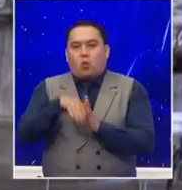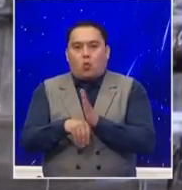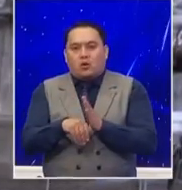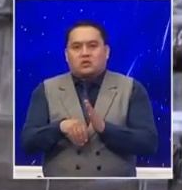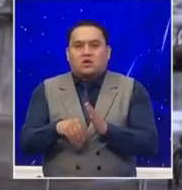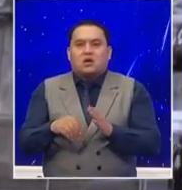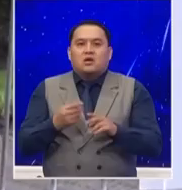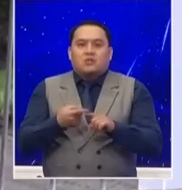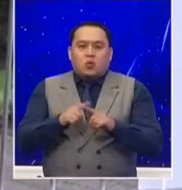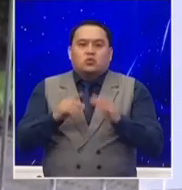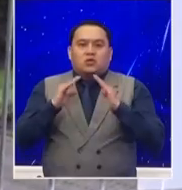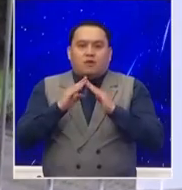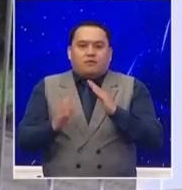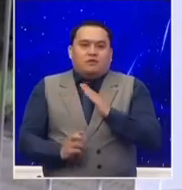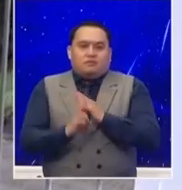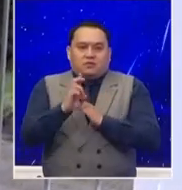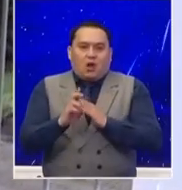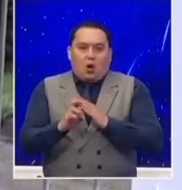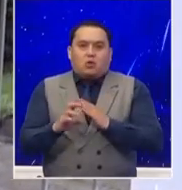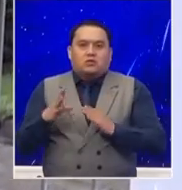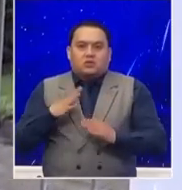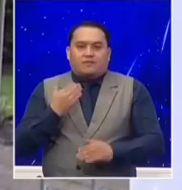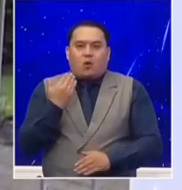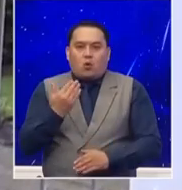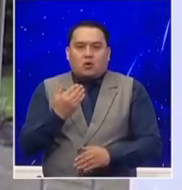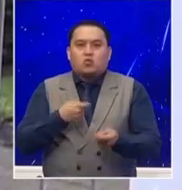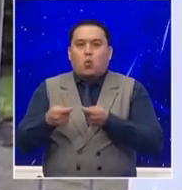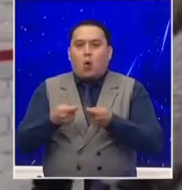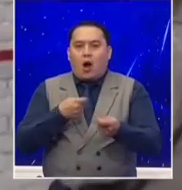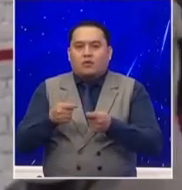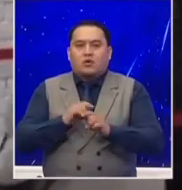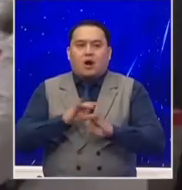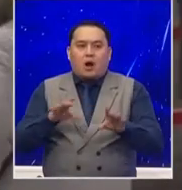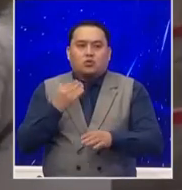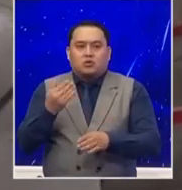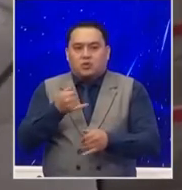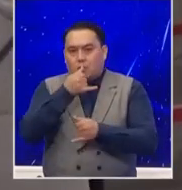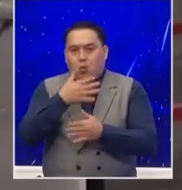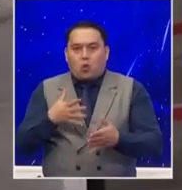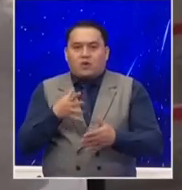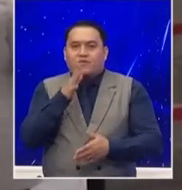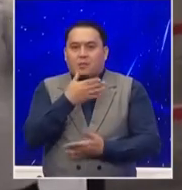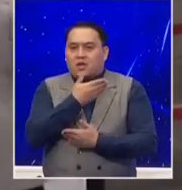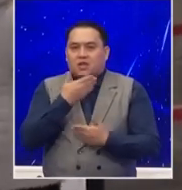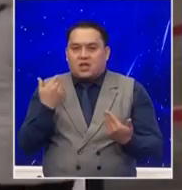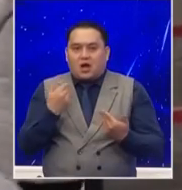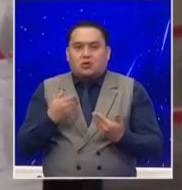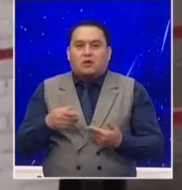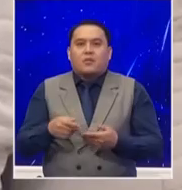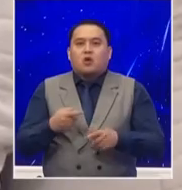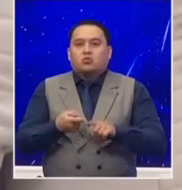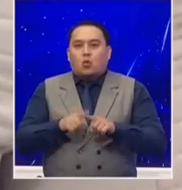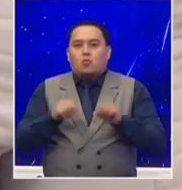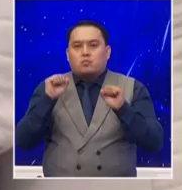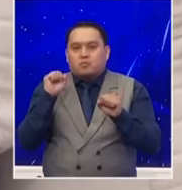и кафедральные соборы, как это сделали в Грассе, Стаффордшир. Власти подчеркивают, что у них не остается ни времени, ни пространства для маневра.